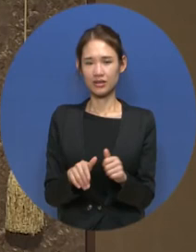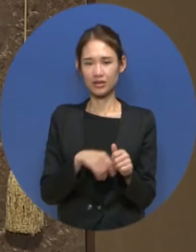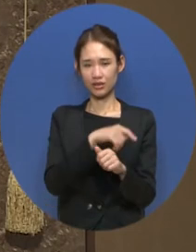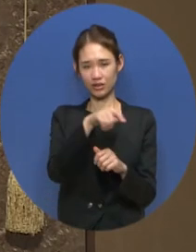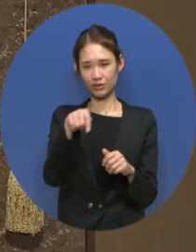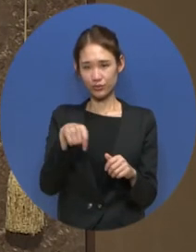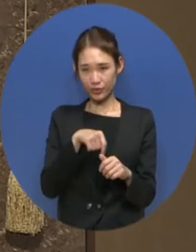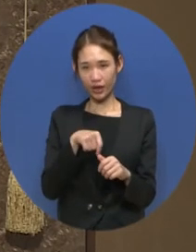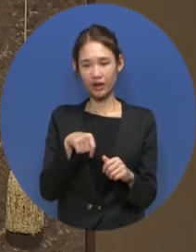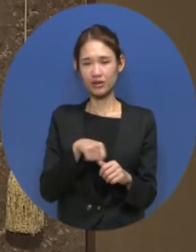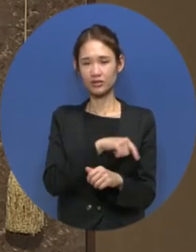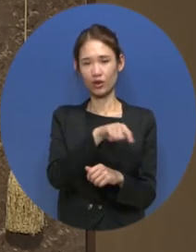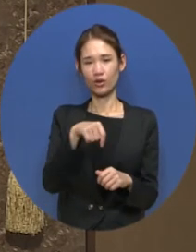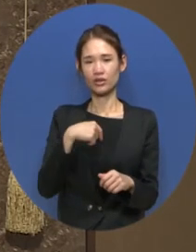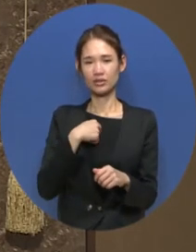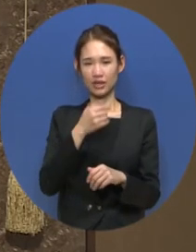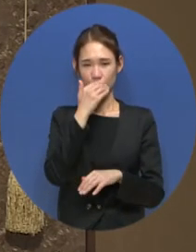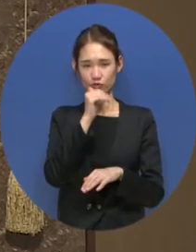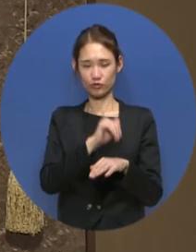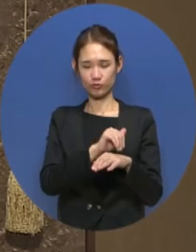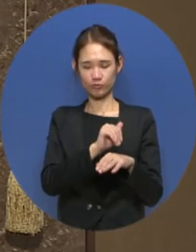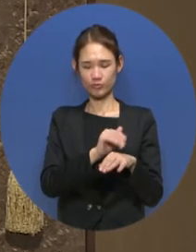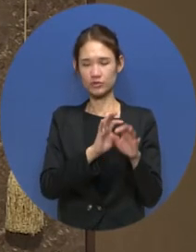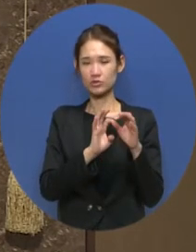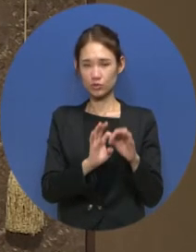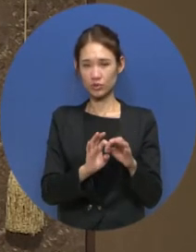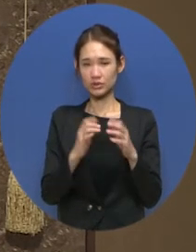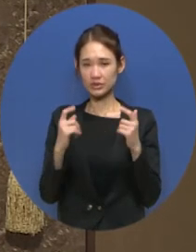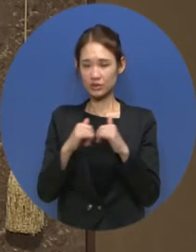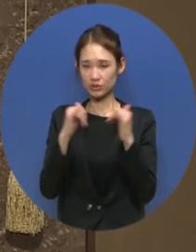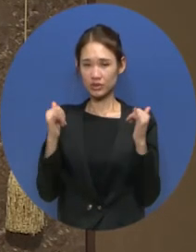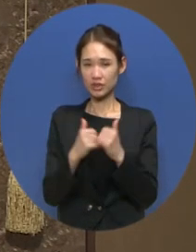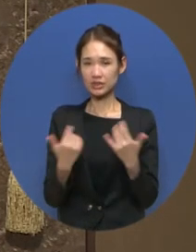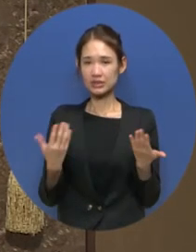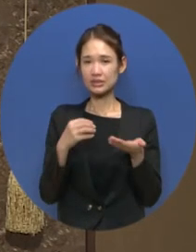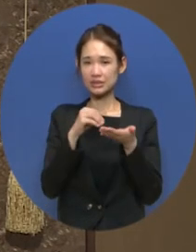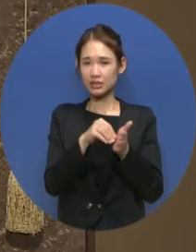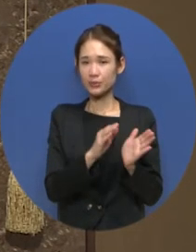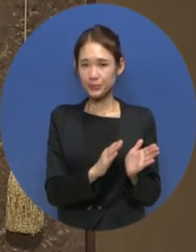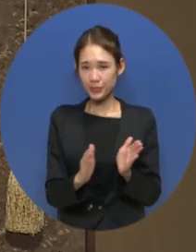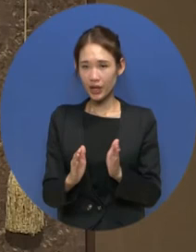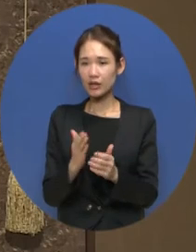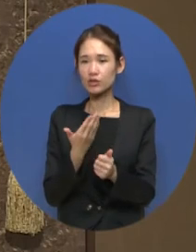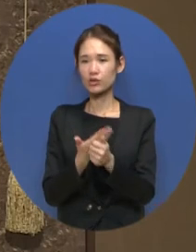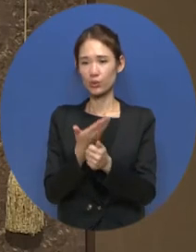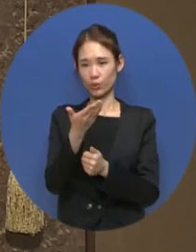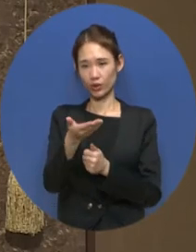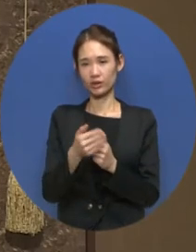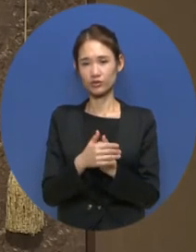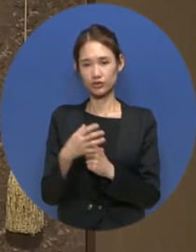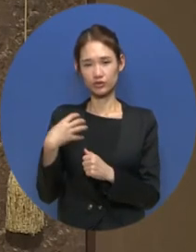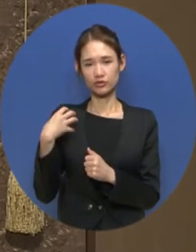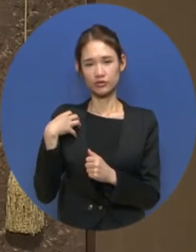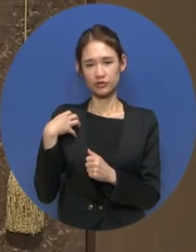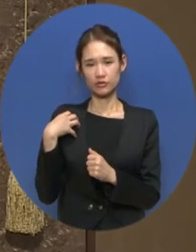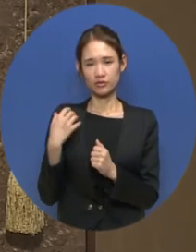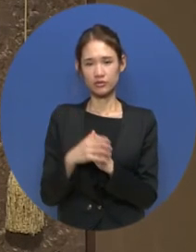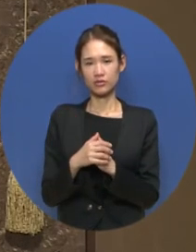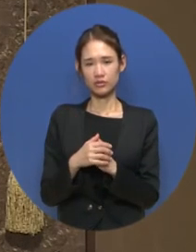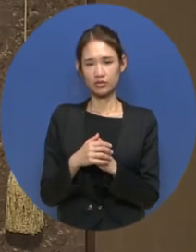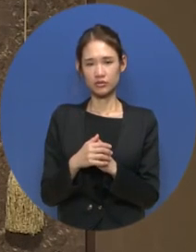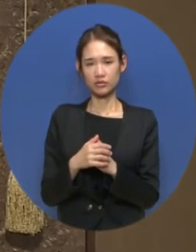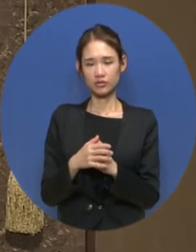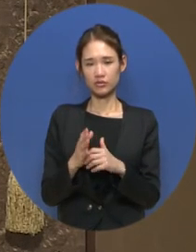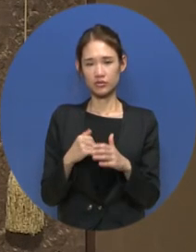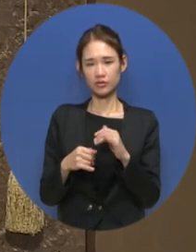그분들에게 저희가 제대로 훈련을 해서 지역사회 일자리를 마련해 주는 그 역할을 저희가